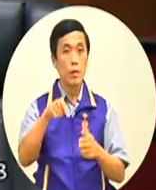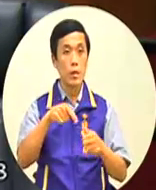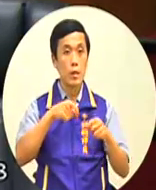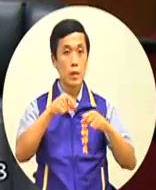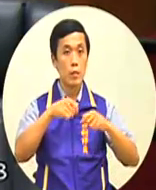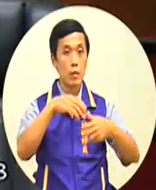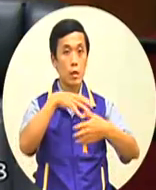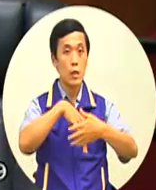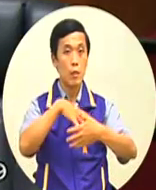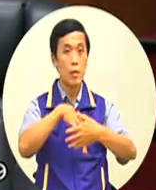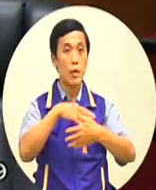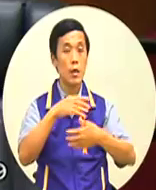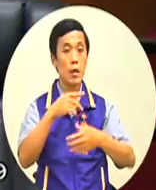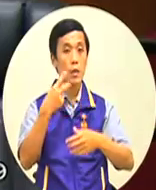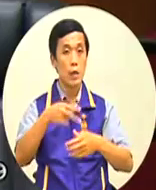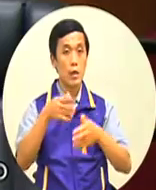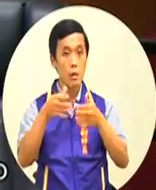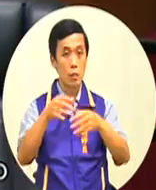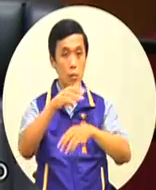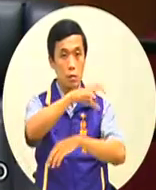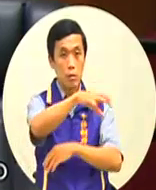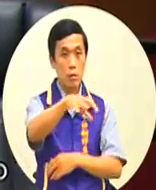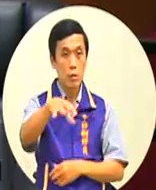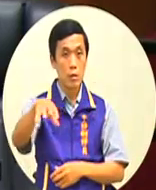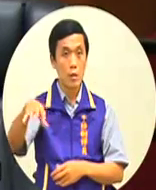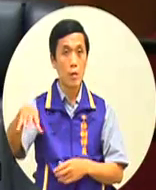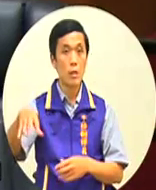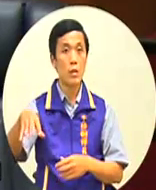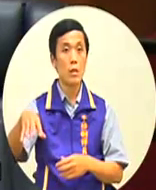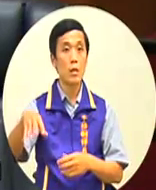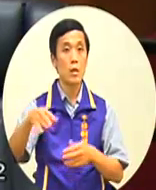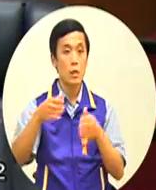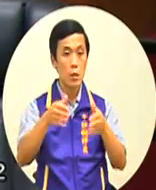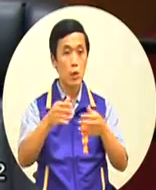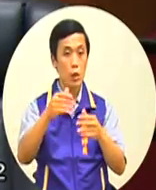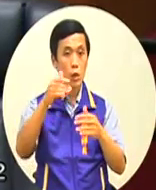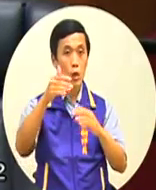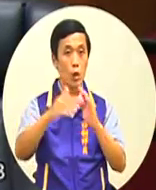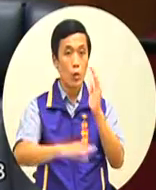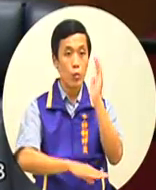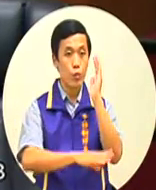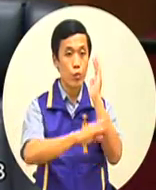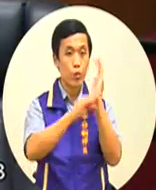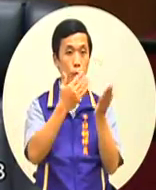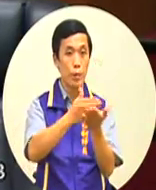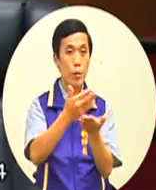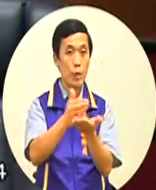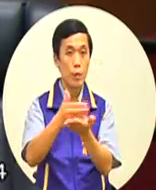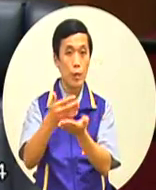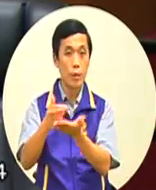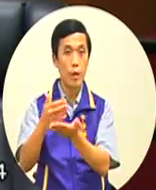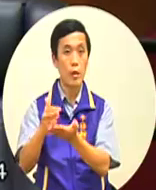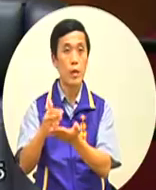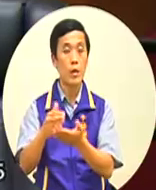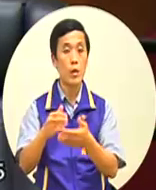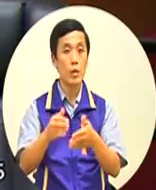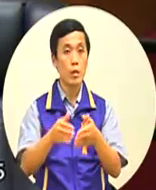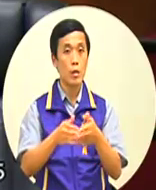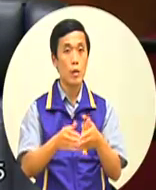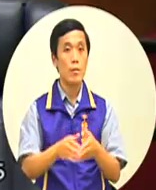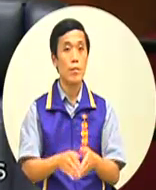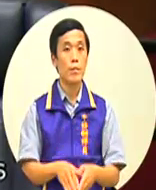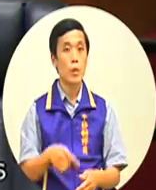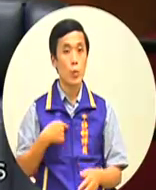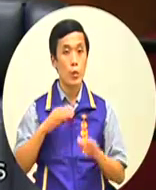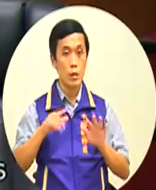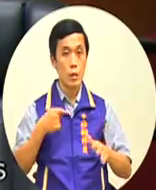了地方上的需求的排序，这个需求了哈。但是我这边想要问的是哦，